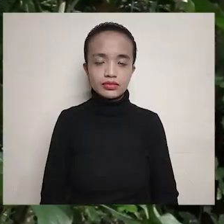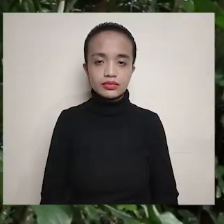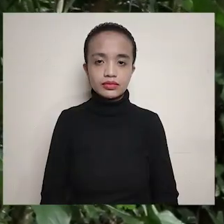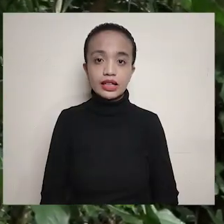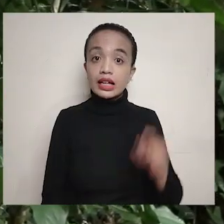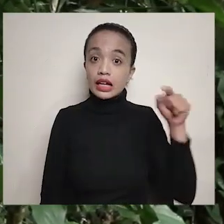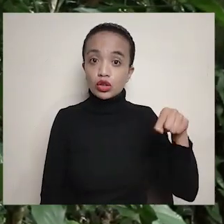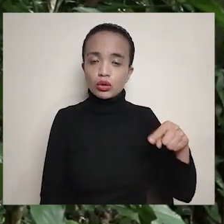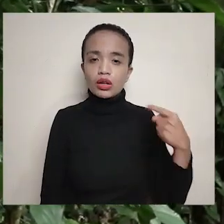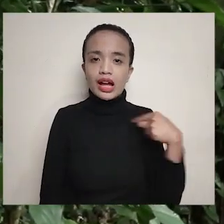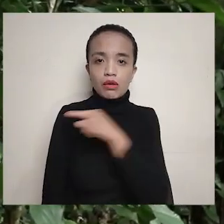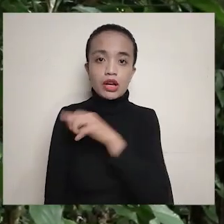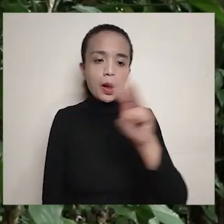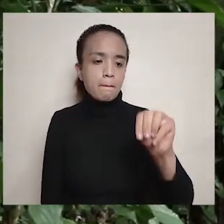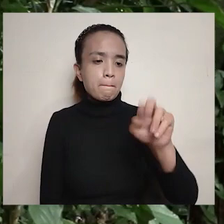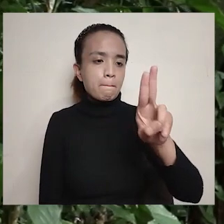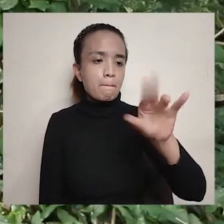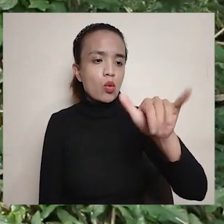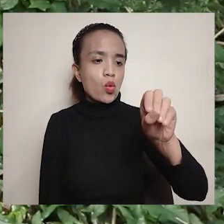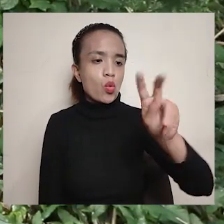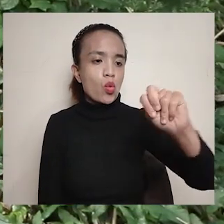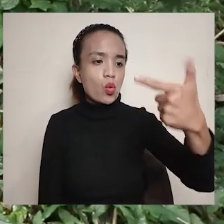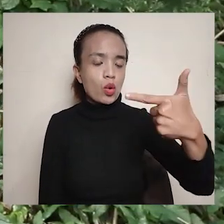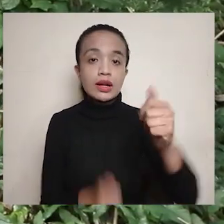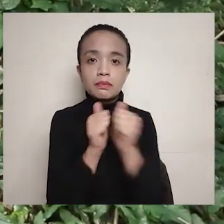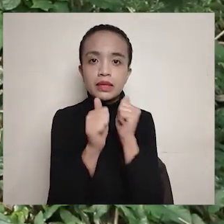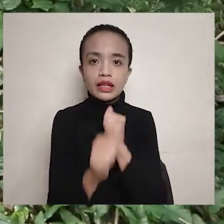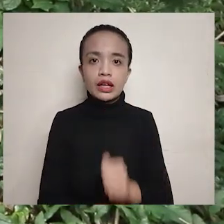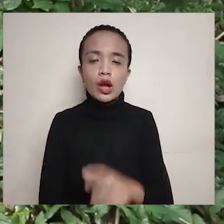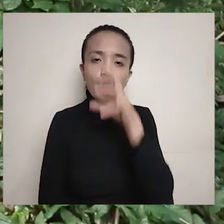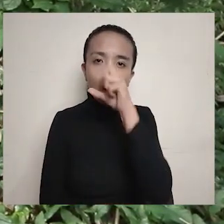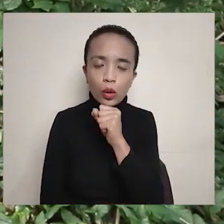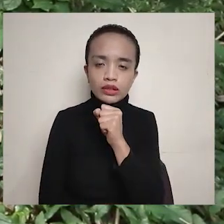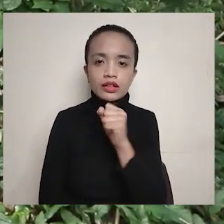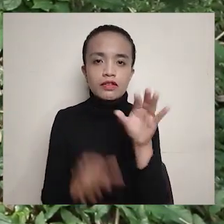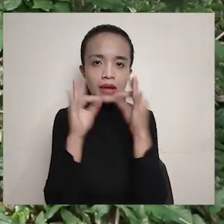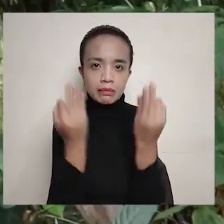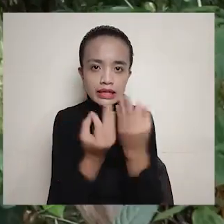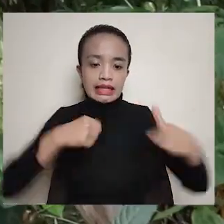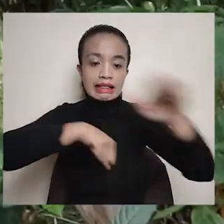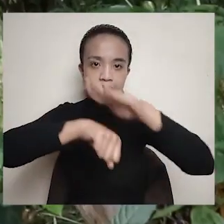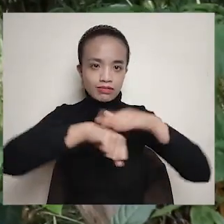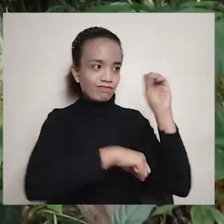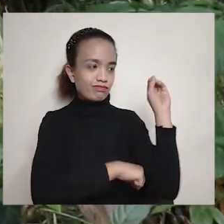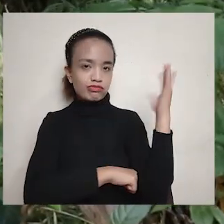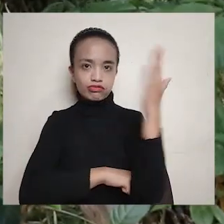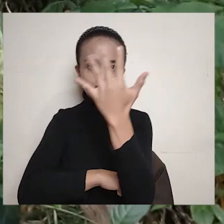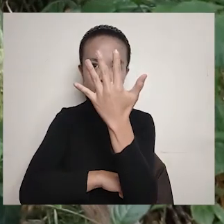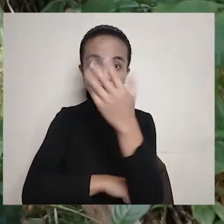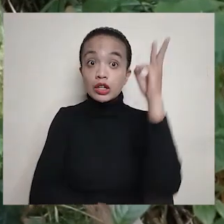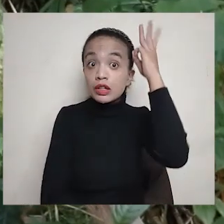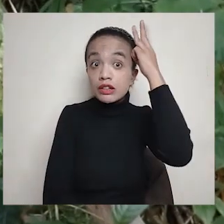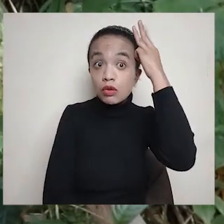Ito ang aming muyong. Or ang aming ancestral woodlot or ancestral forest. Yung mga